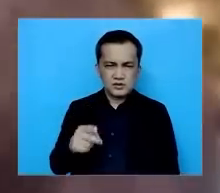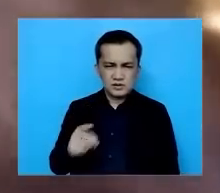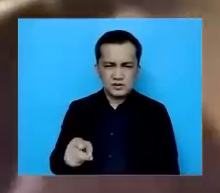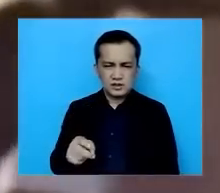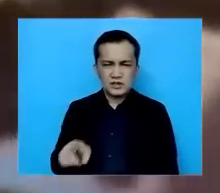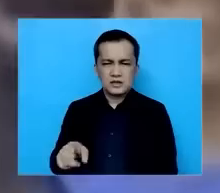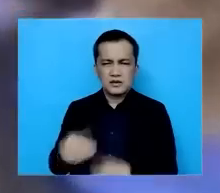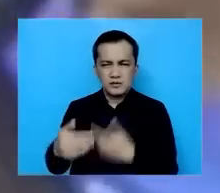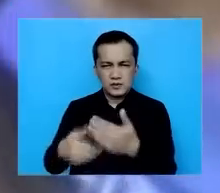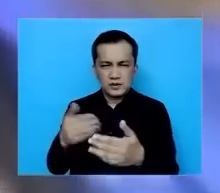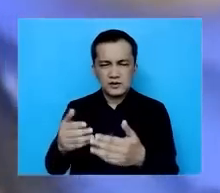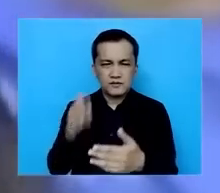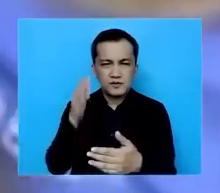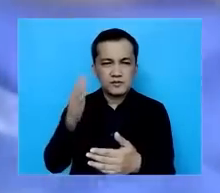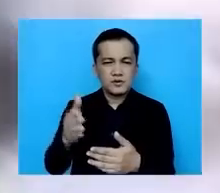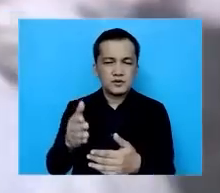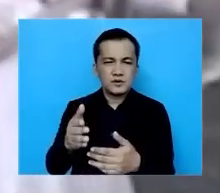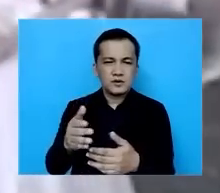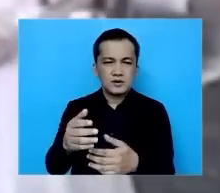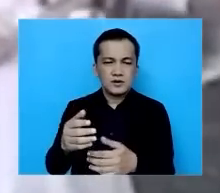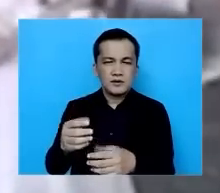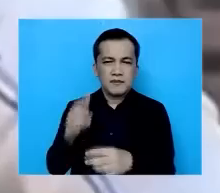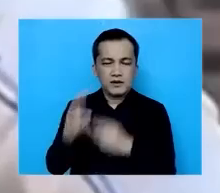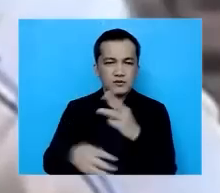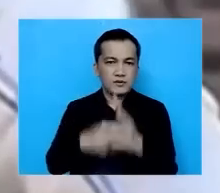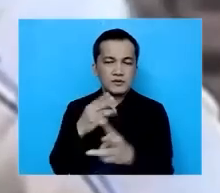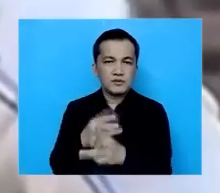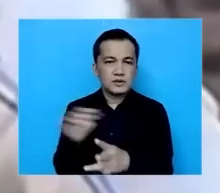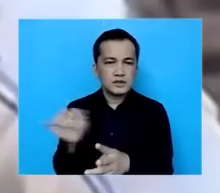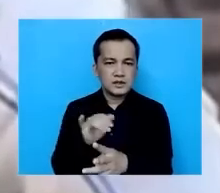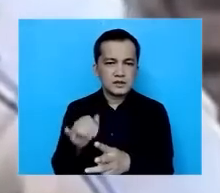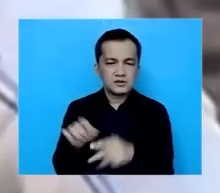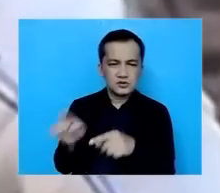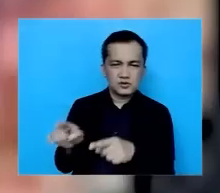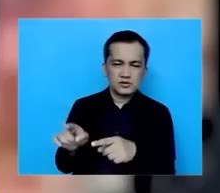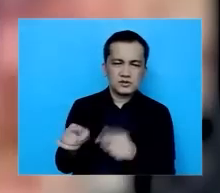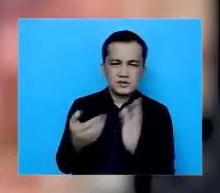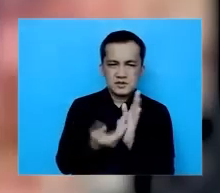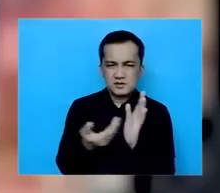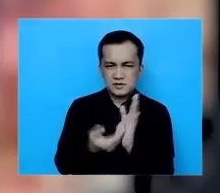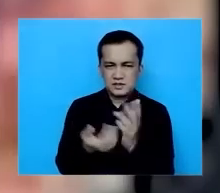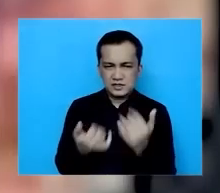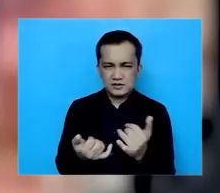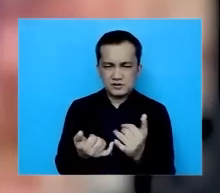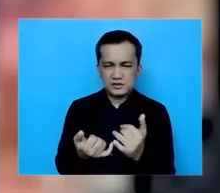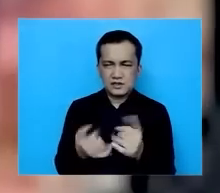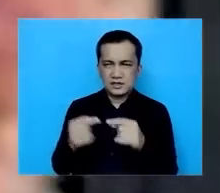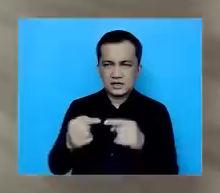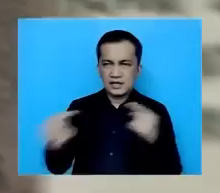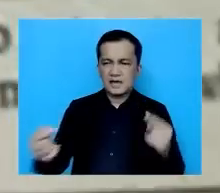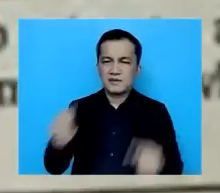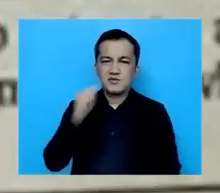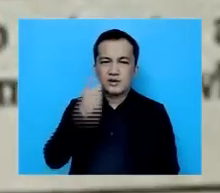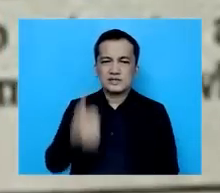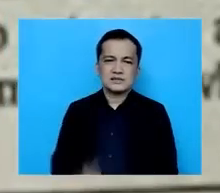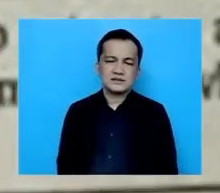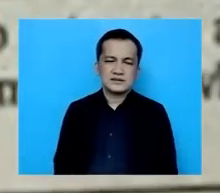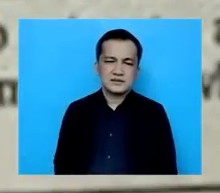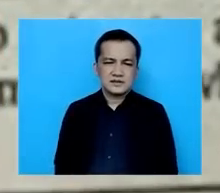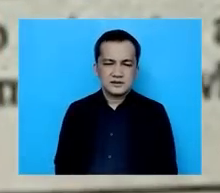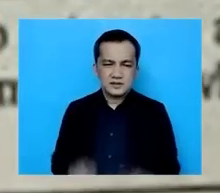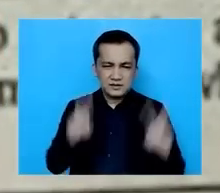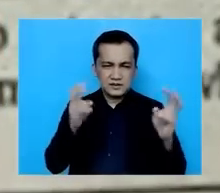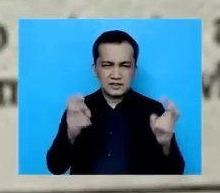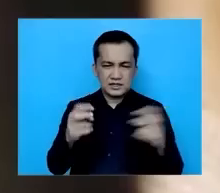kapalaran itong malagulong, ito ay ang bida ngayon ay kontrabida bukas. At ang tinuturing na kalaban